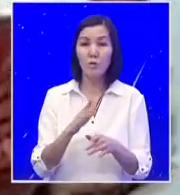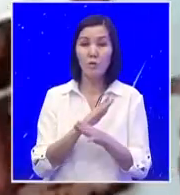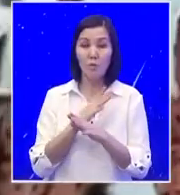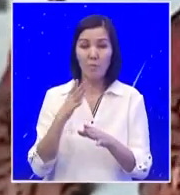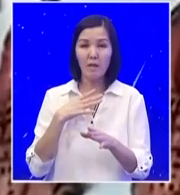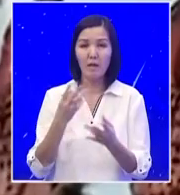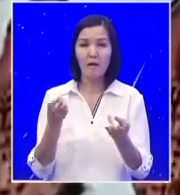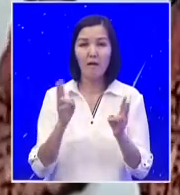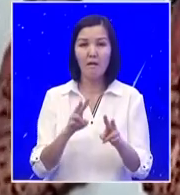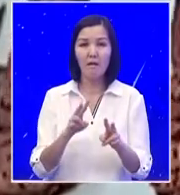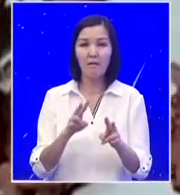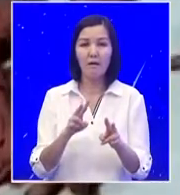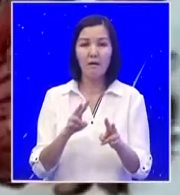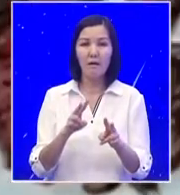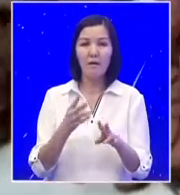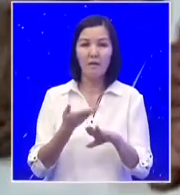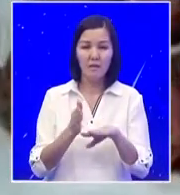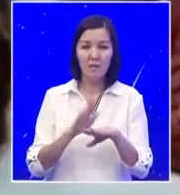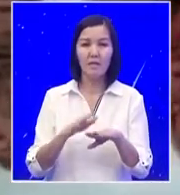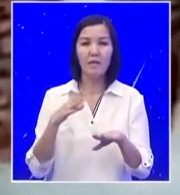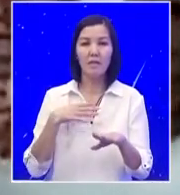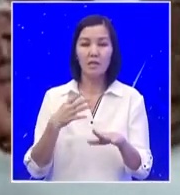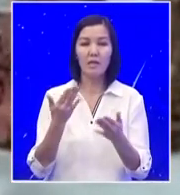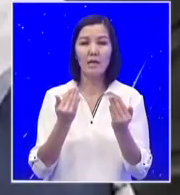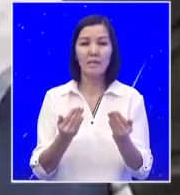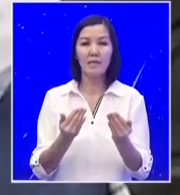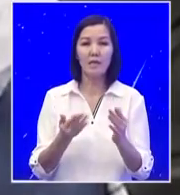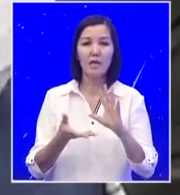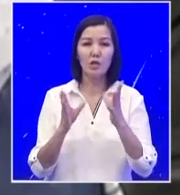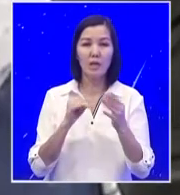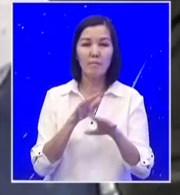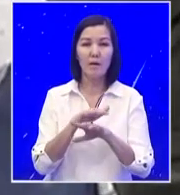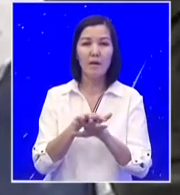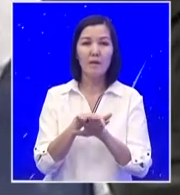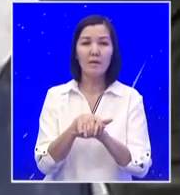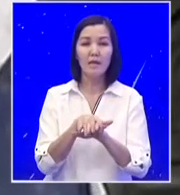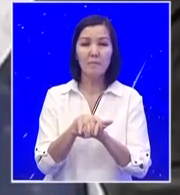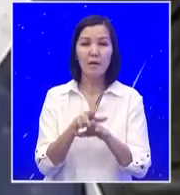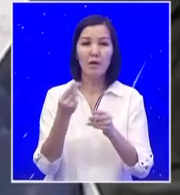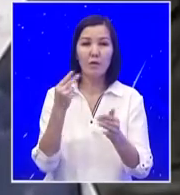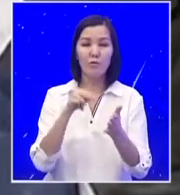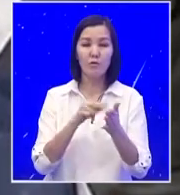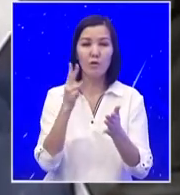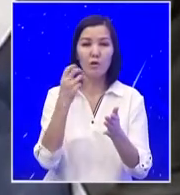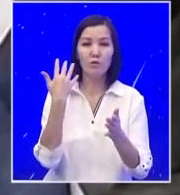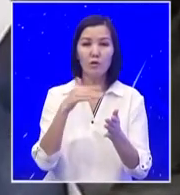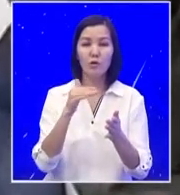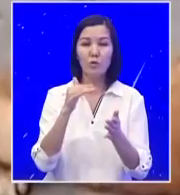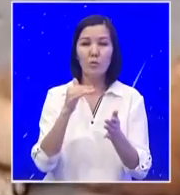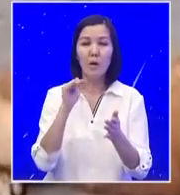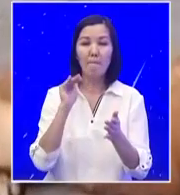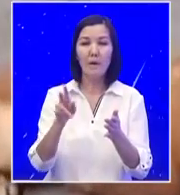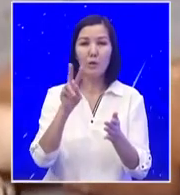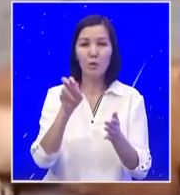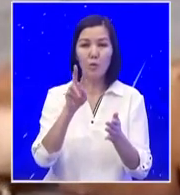қалған. Қалғандарының жағдайы нашар болған. Мамандардың айтуынша, жалпы таспақалардың нарықтағы құны 250 мың долларға